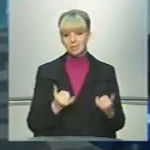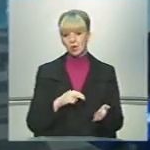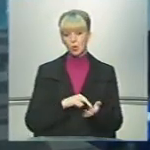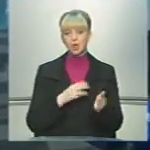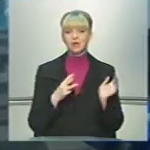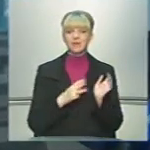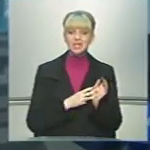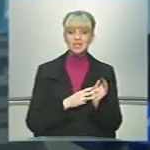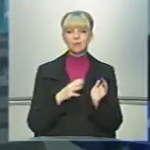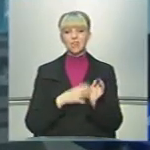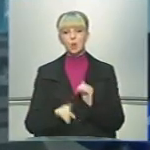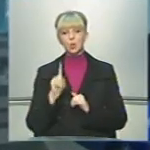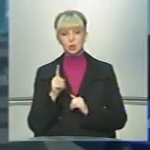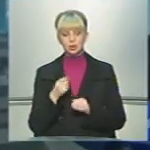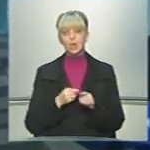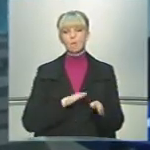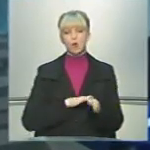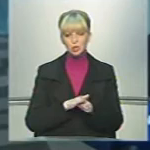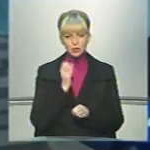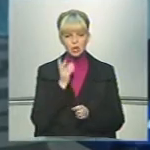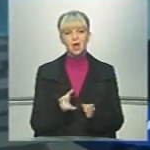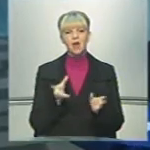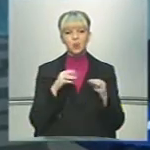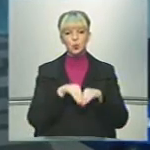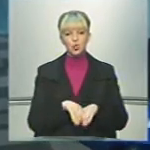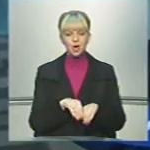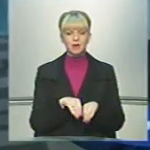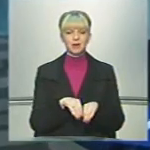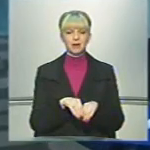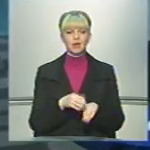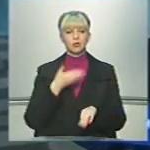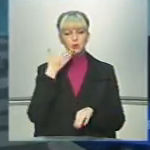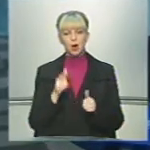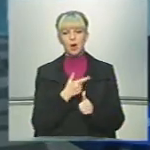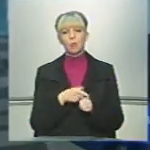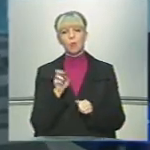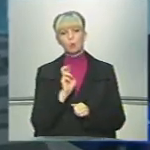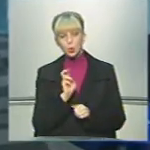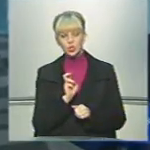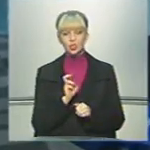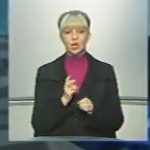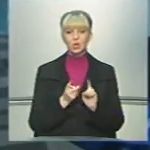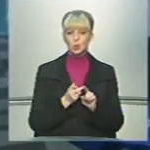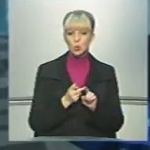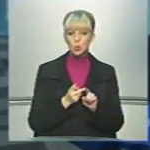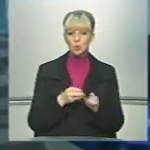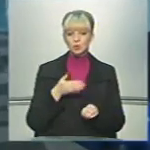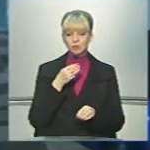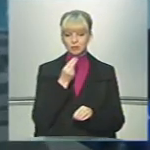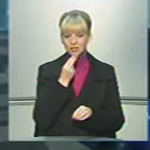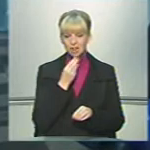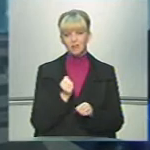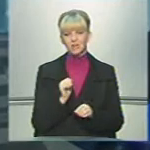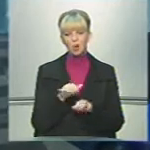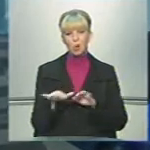коштує 8,91, але це повноцінний обід, який включає в себе суп або борщик, другу страву, ну